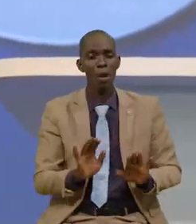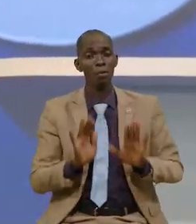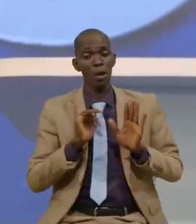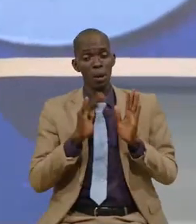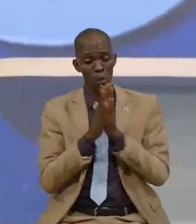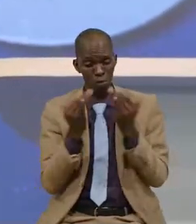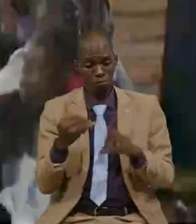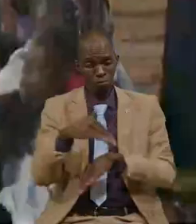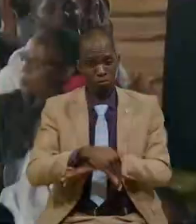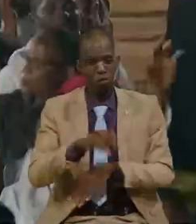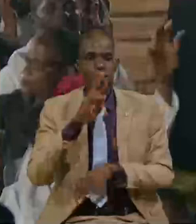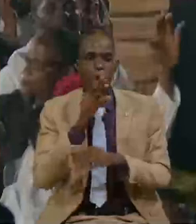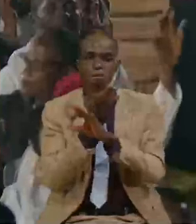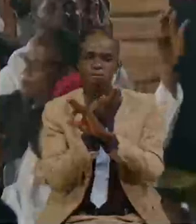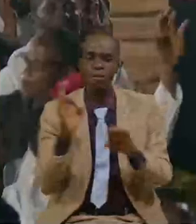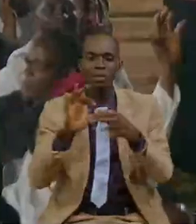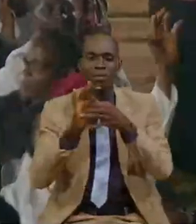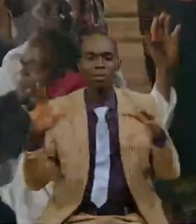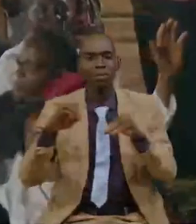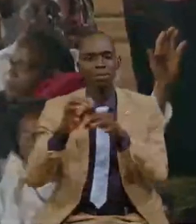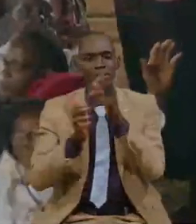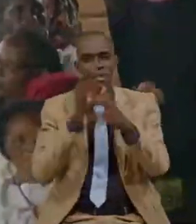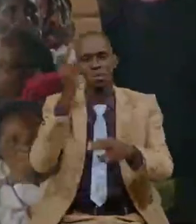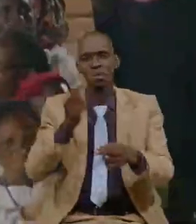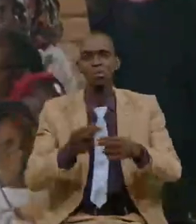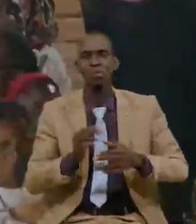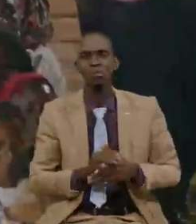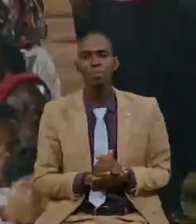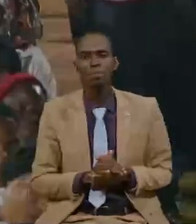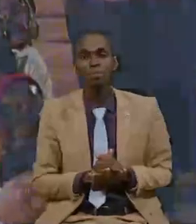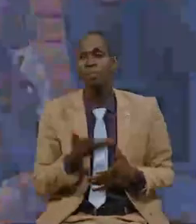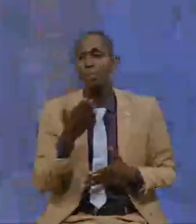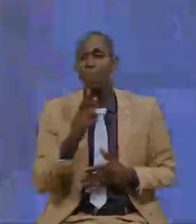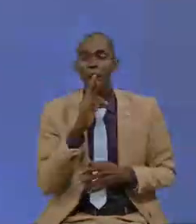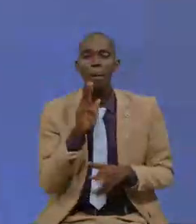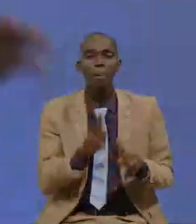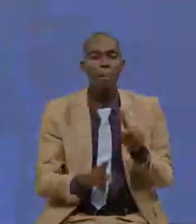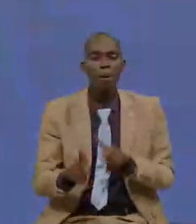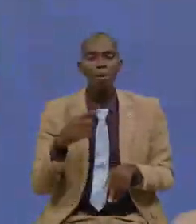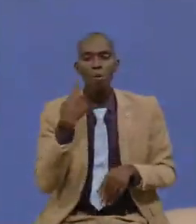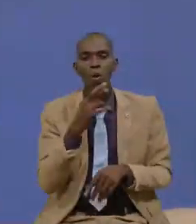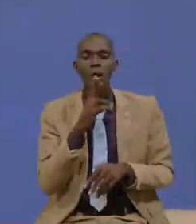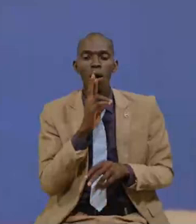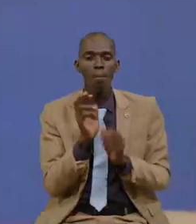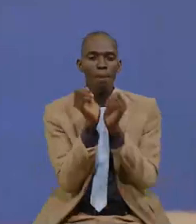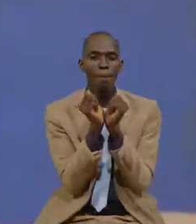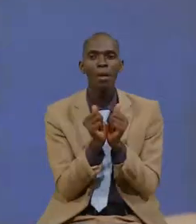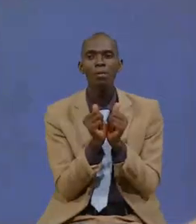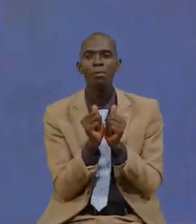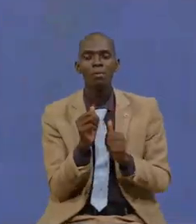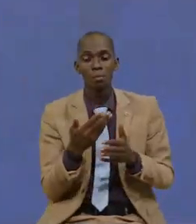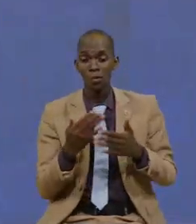ce soit, je prie que vous soyez déliés au nom de Jésus-Christ. Il y a des gens qui sont